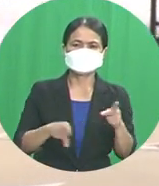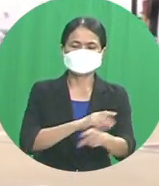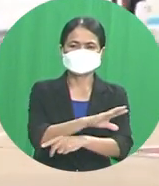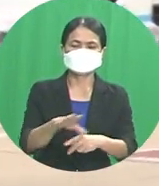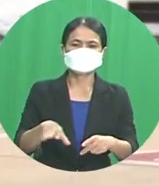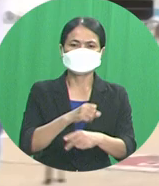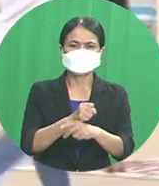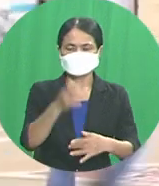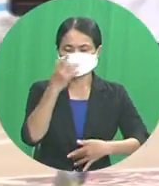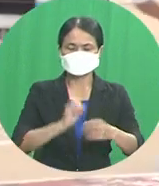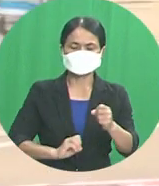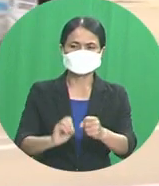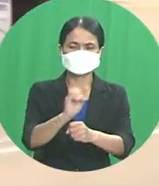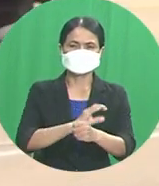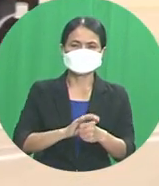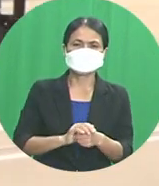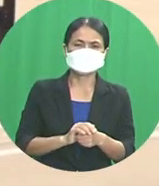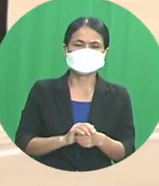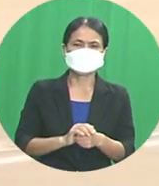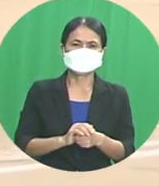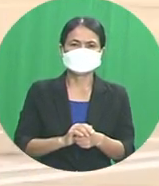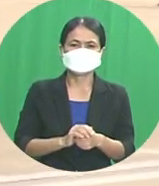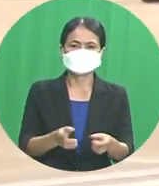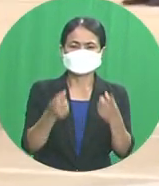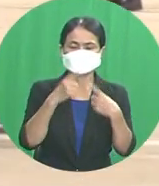Campuchia, pi chung ngư Covid đập rầm bốn.